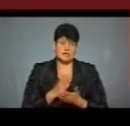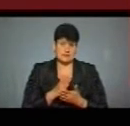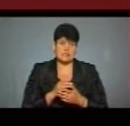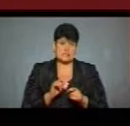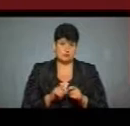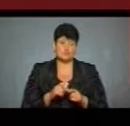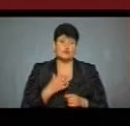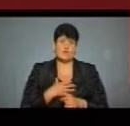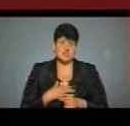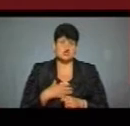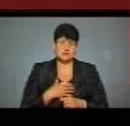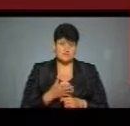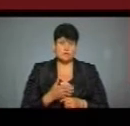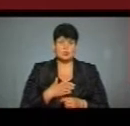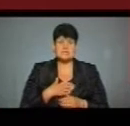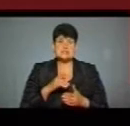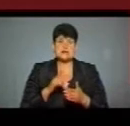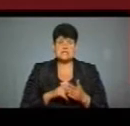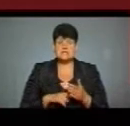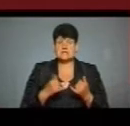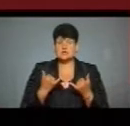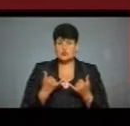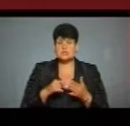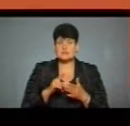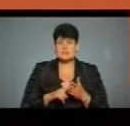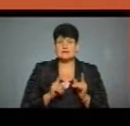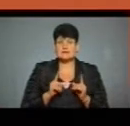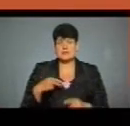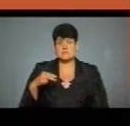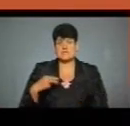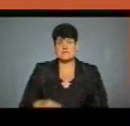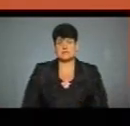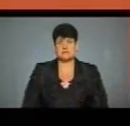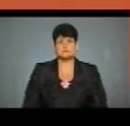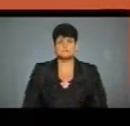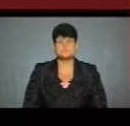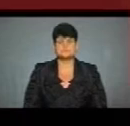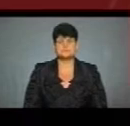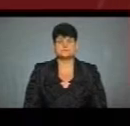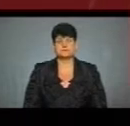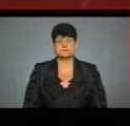одне з важливих, тому в нас надія, сьогодні надія на президента.